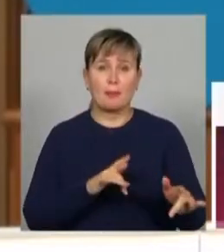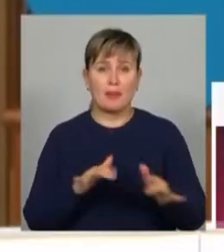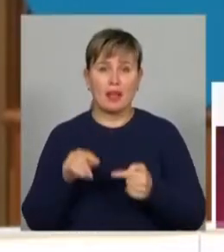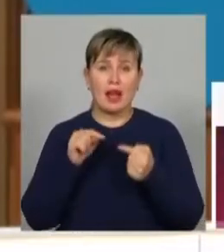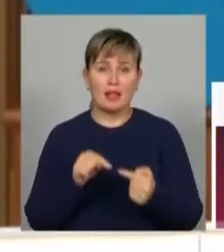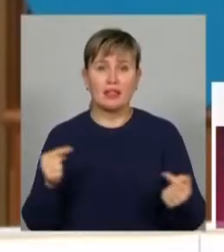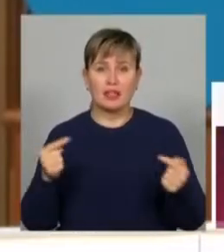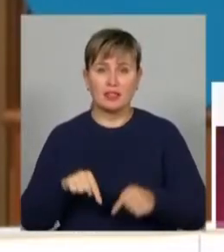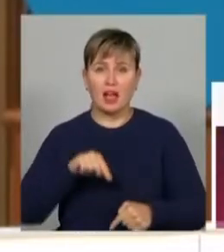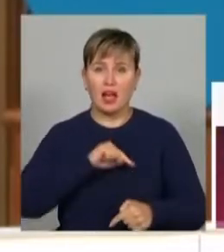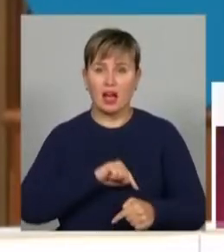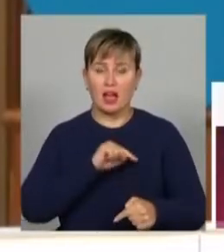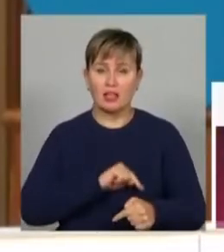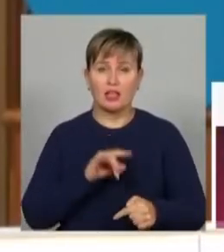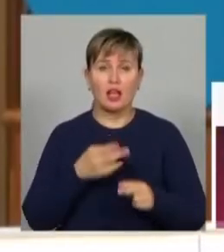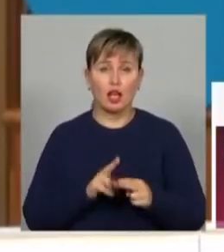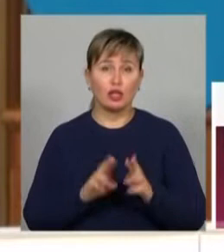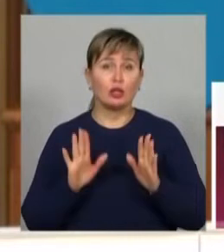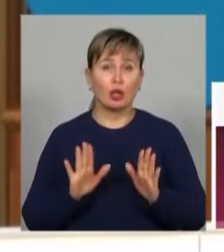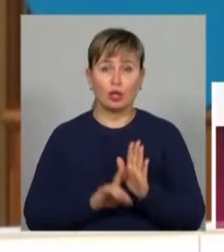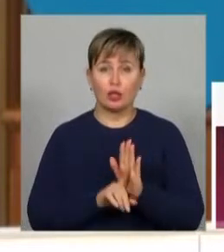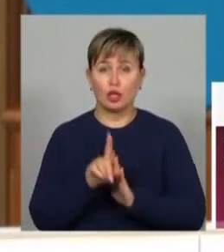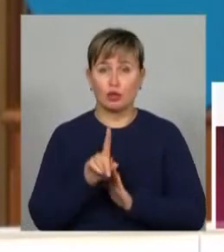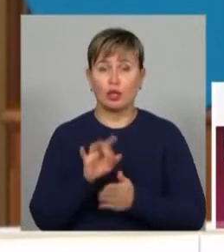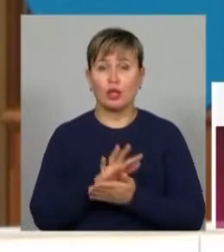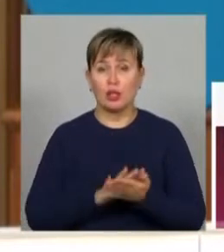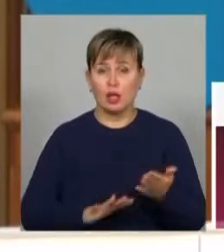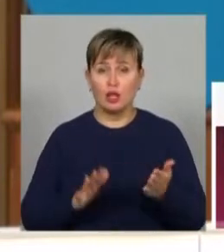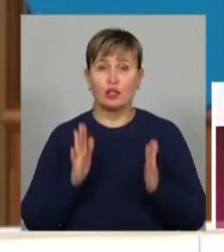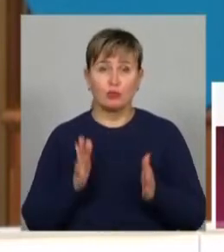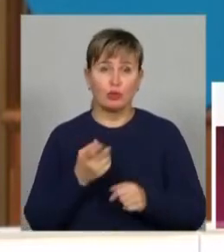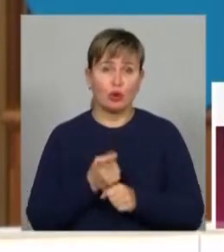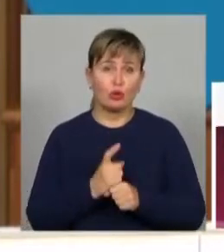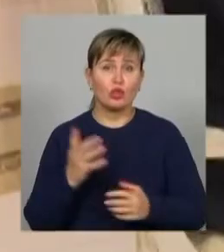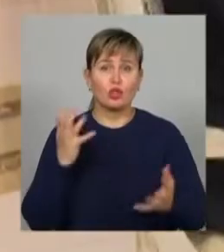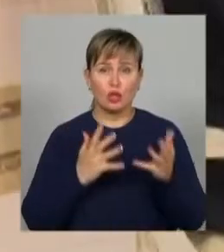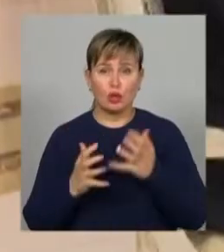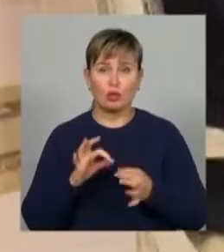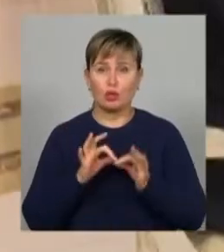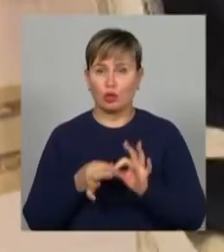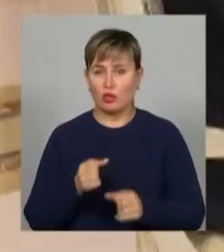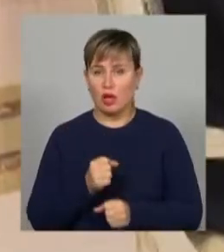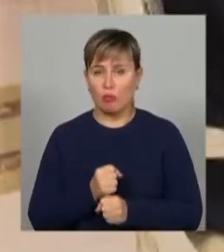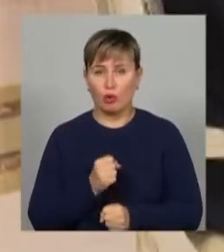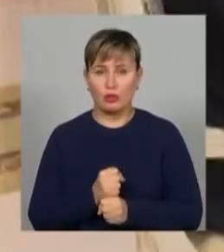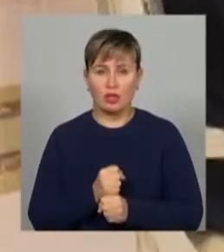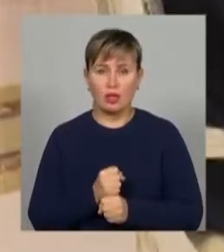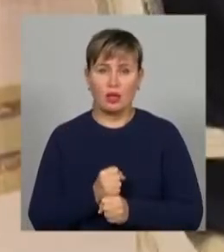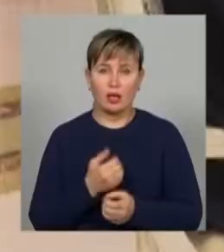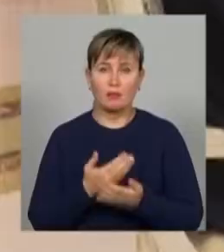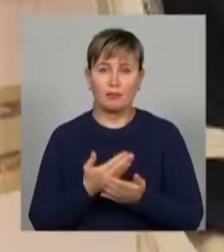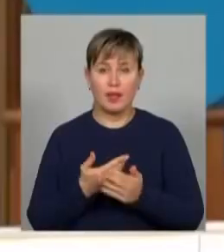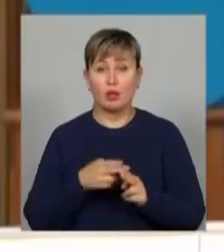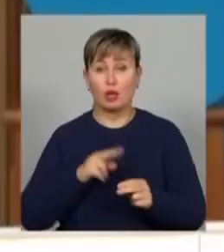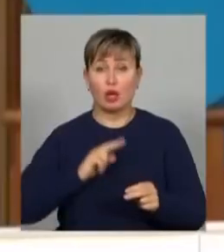антикризисного характера, но это только начало. Впереди, конечно же, очень серьезная, сложная работа. Полагаю, что эту